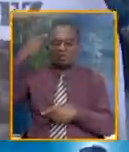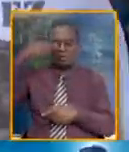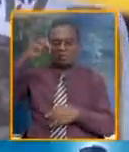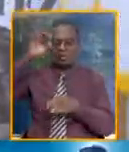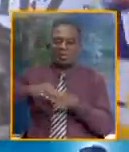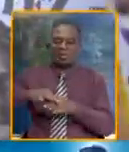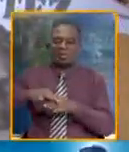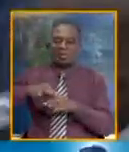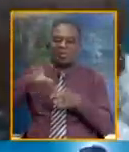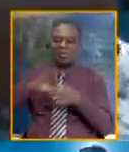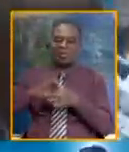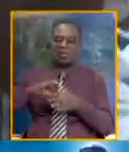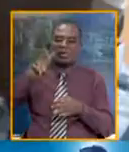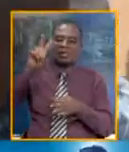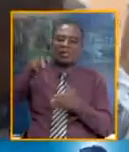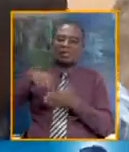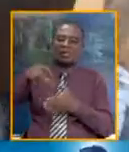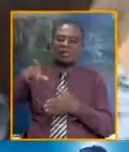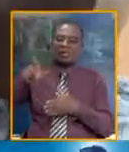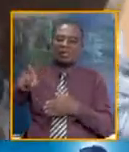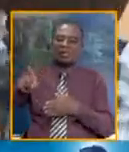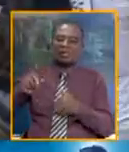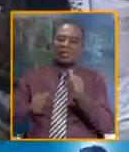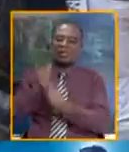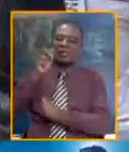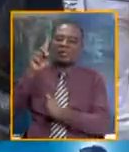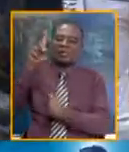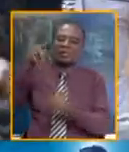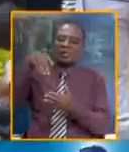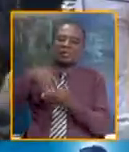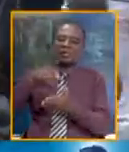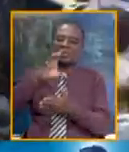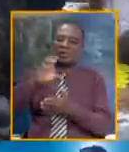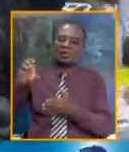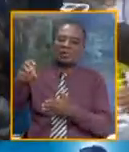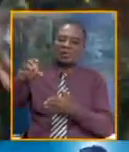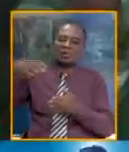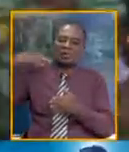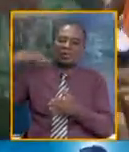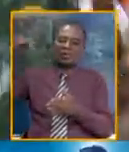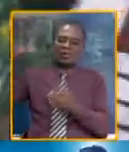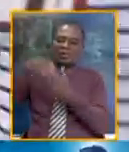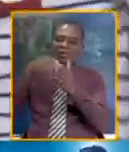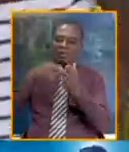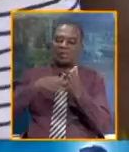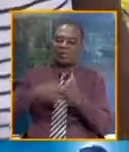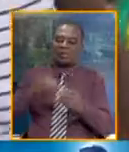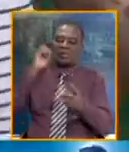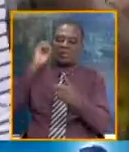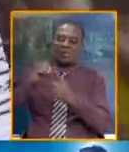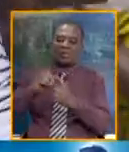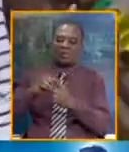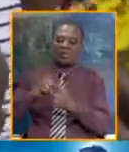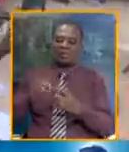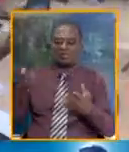élections législatives 2021. Plus de 1 500 candidats en lice. Objectif renouvelé le